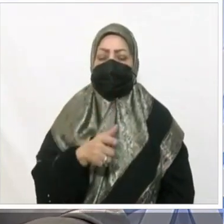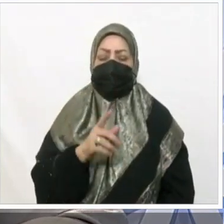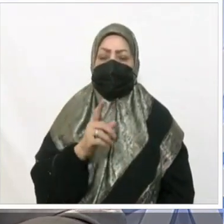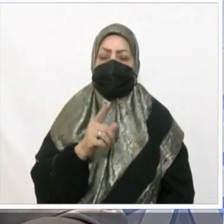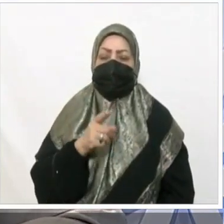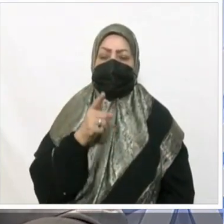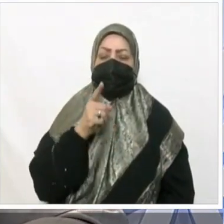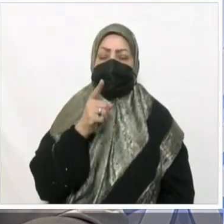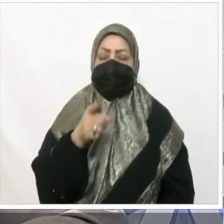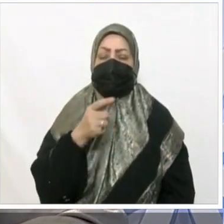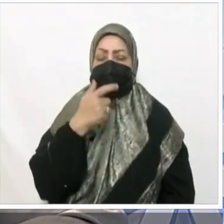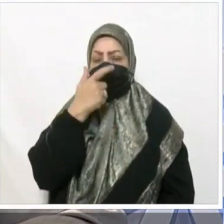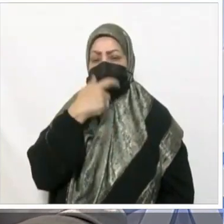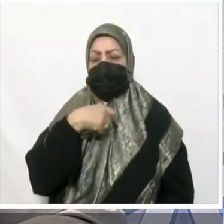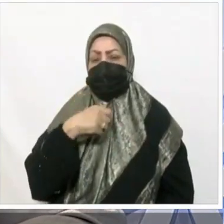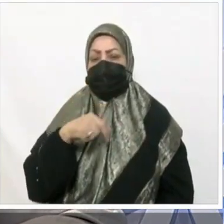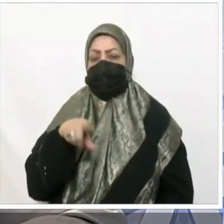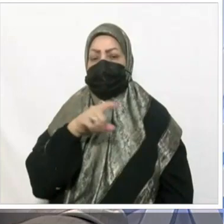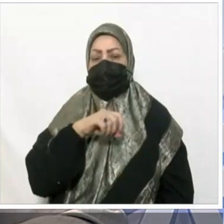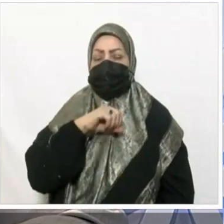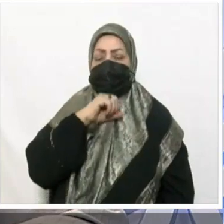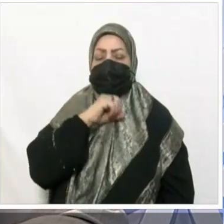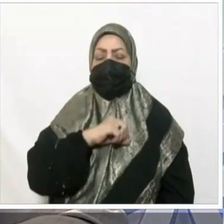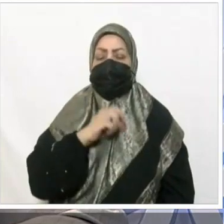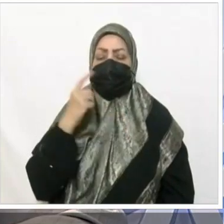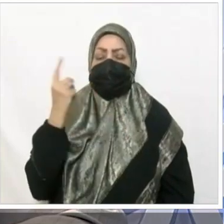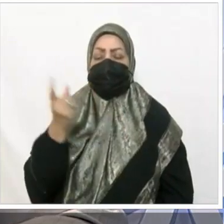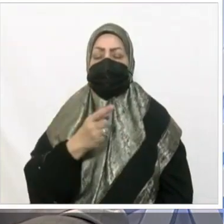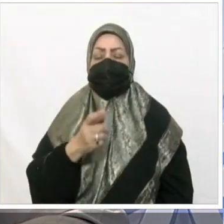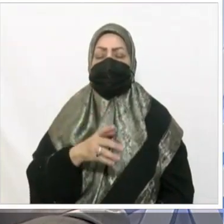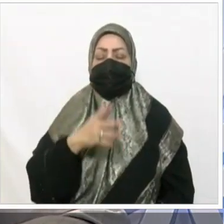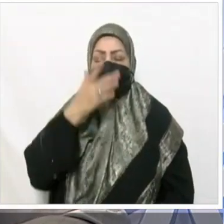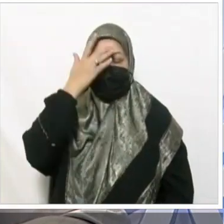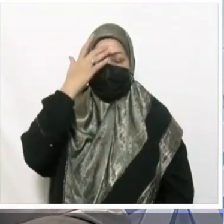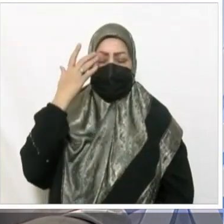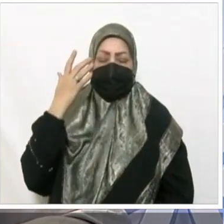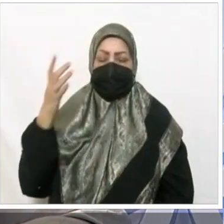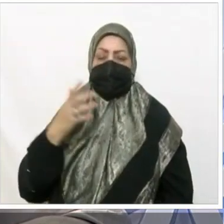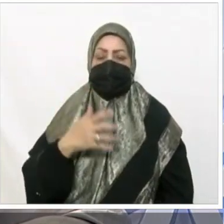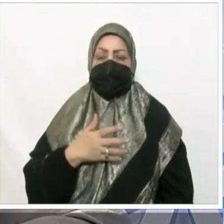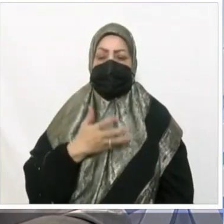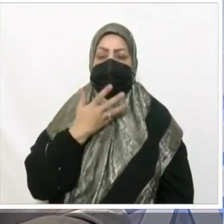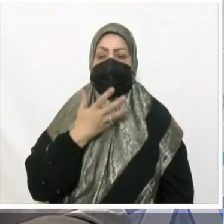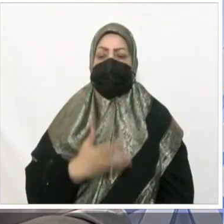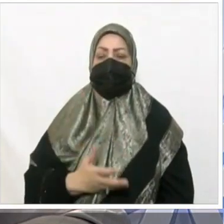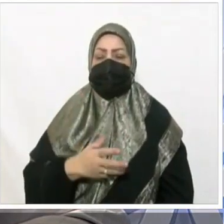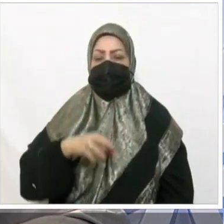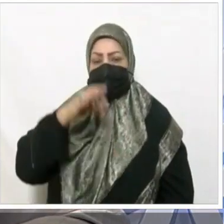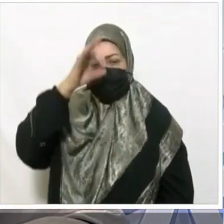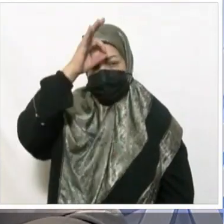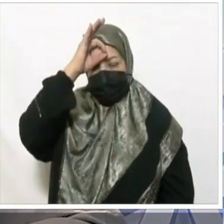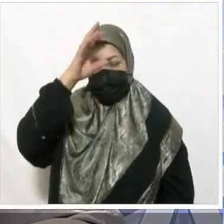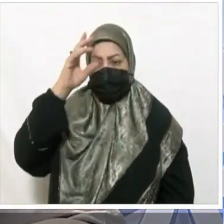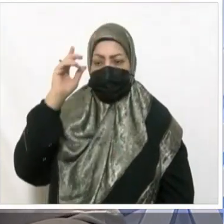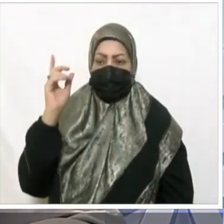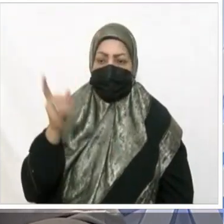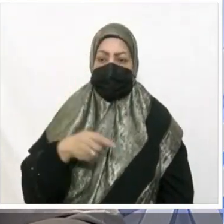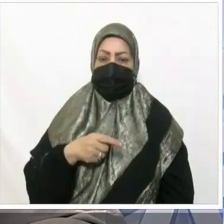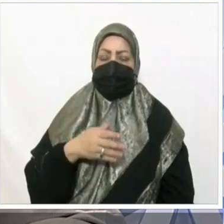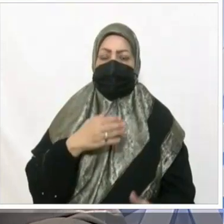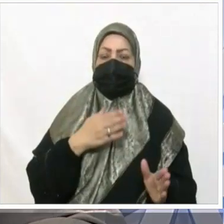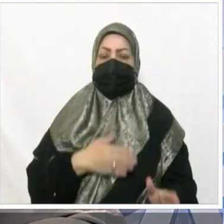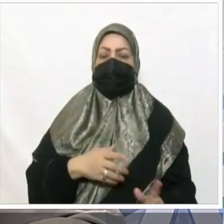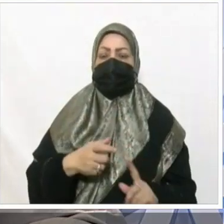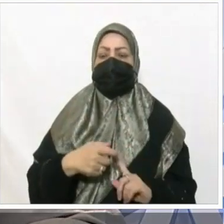محمول على الندب وليس على الوجوب، أي على الاستحباب وليس على الوجوب. قال لأن هناك أحاديث